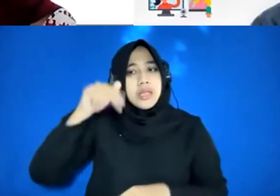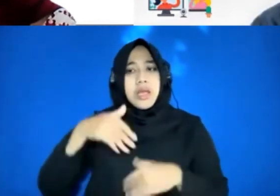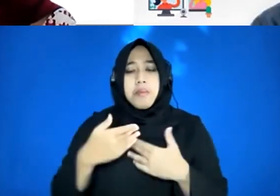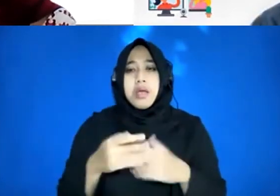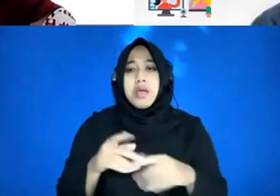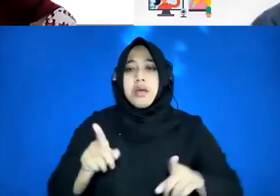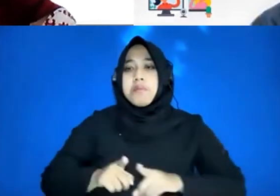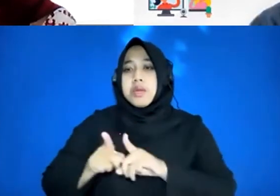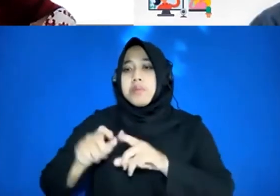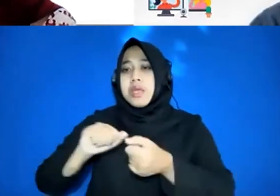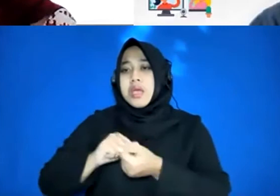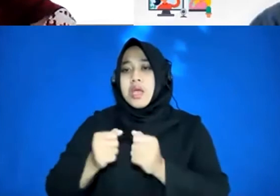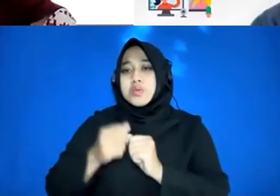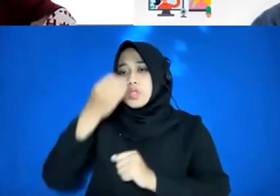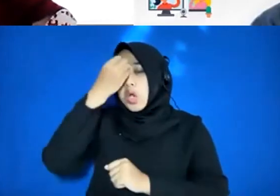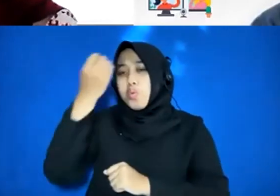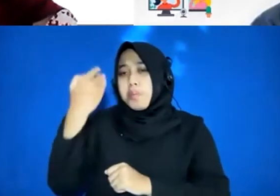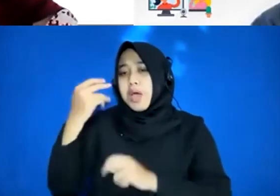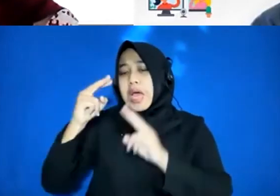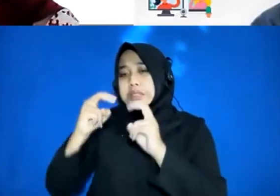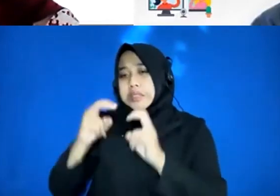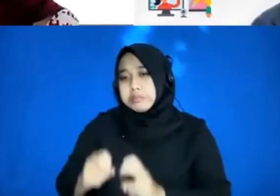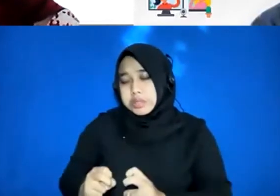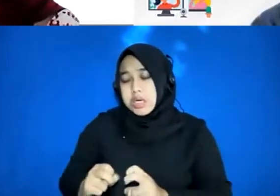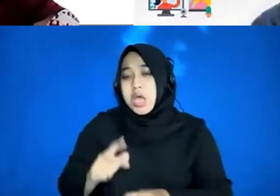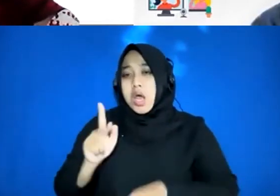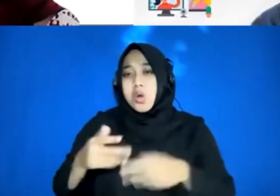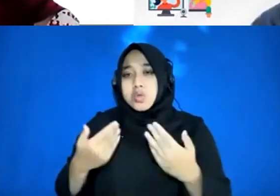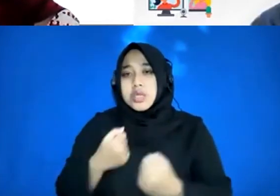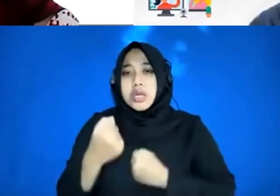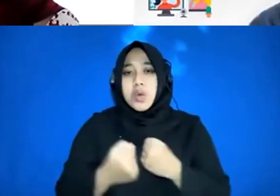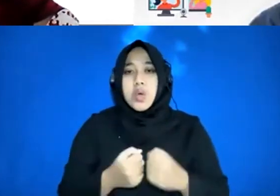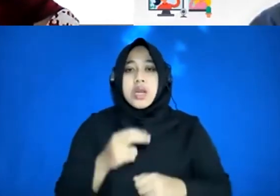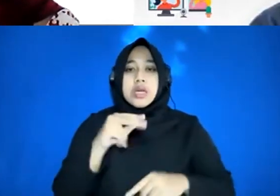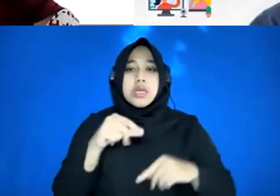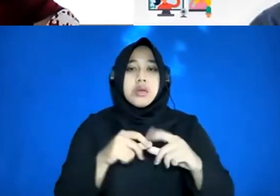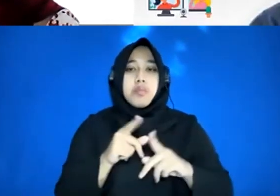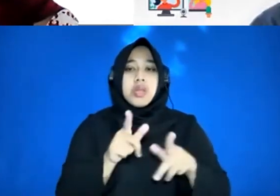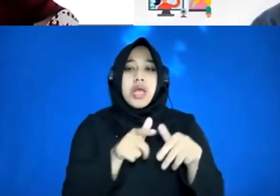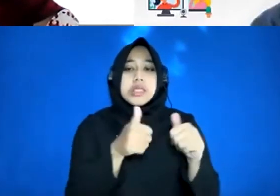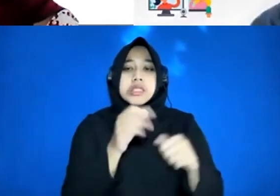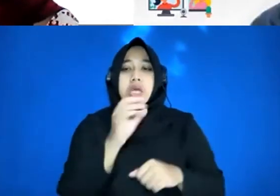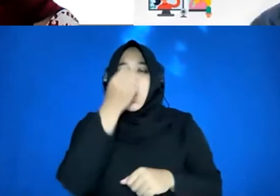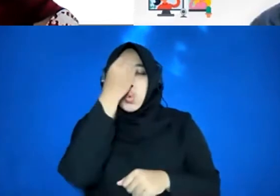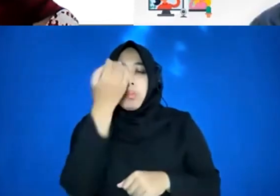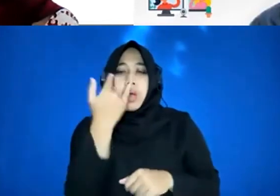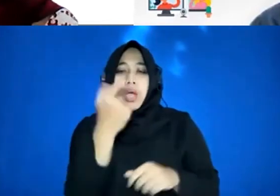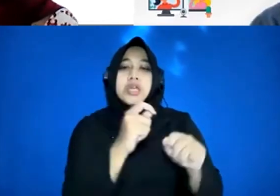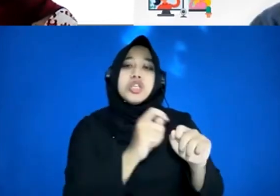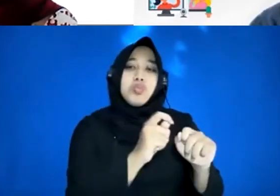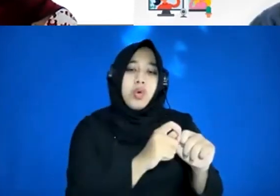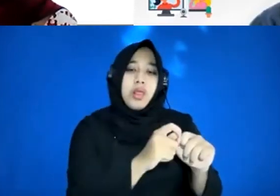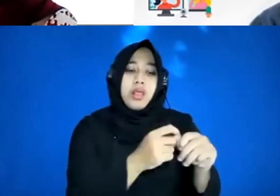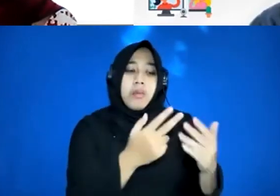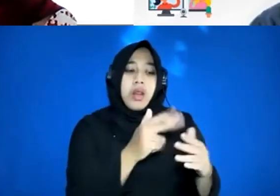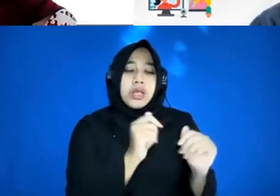pendampingan kasus, jangan lupa asesmennya. Kalau sudah dilakukan, reportnya jangan lupa dibuat. Nah, terutama yang menjadi